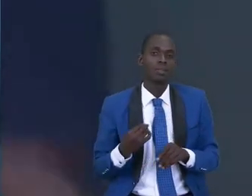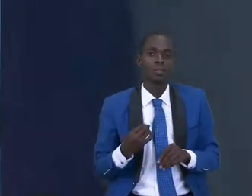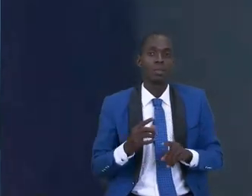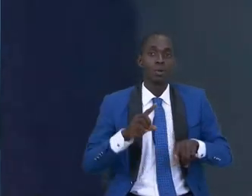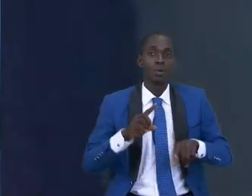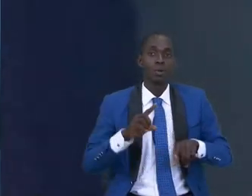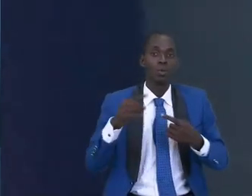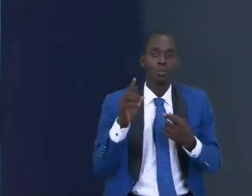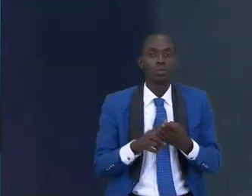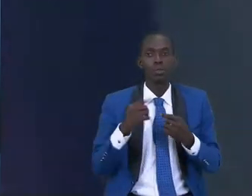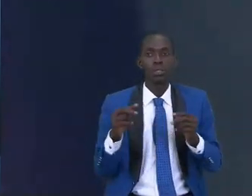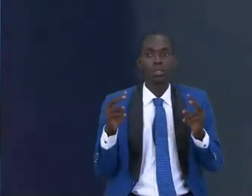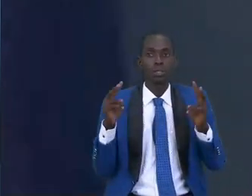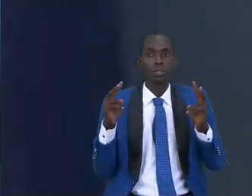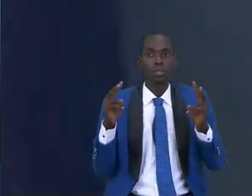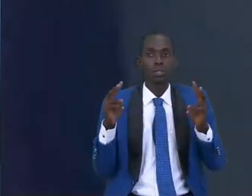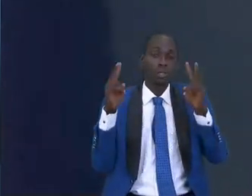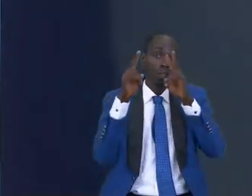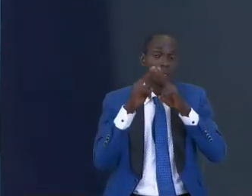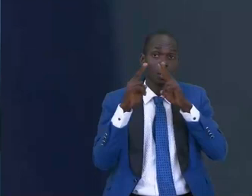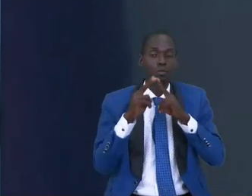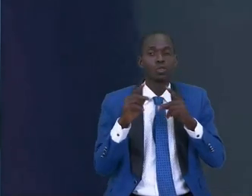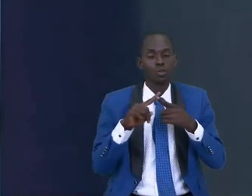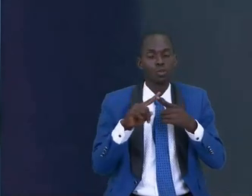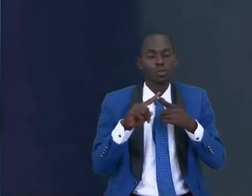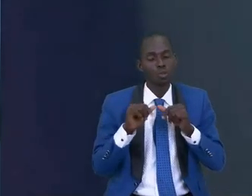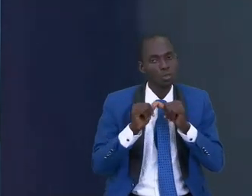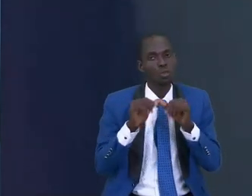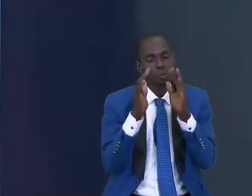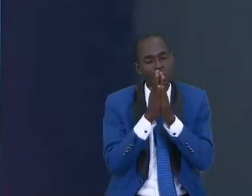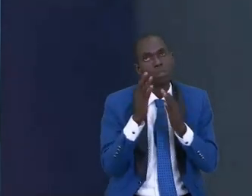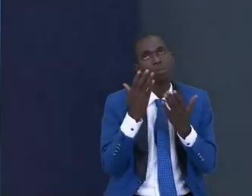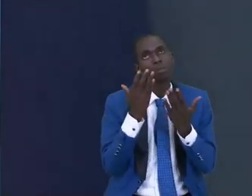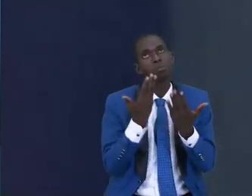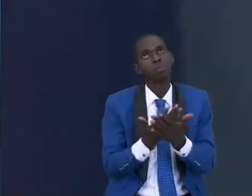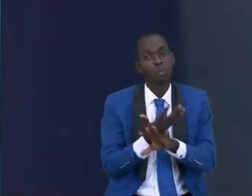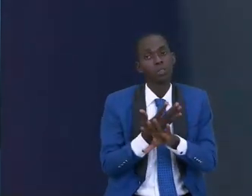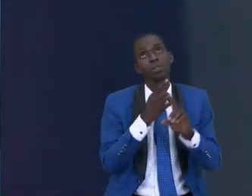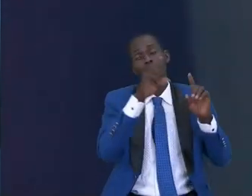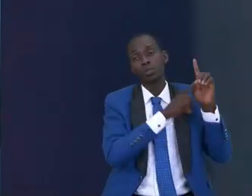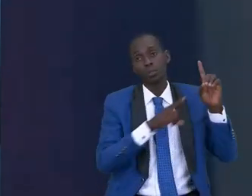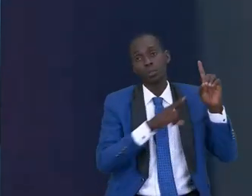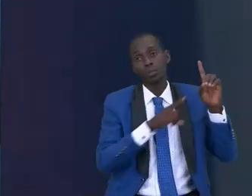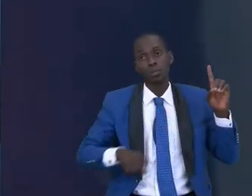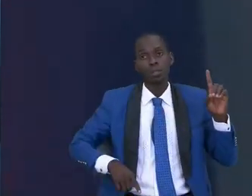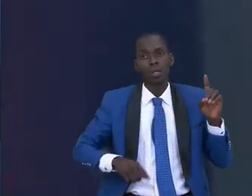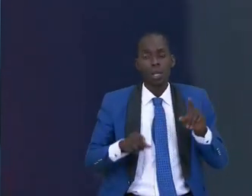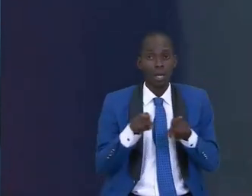et nous sommes allés et rentrer dans la voiture en continuant de prier le Seigneur, en priant.